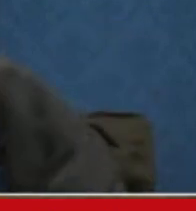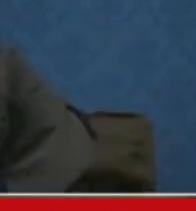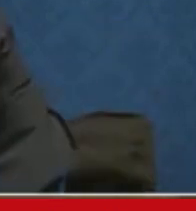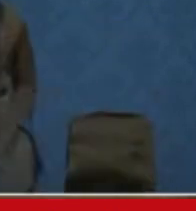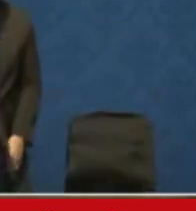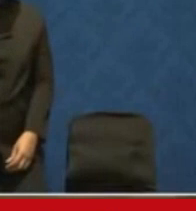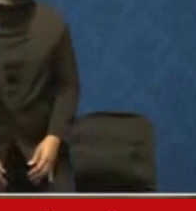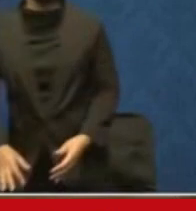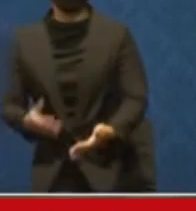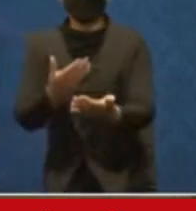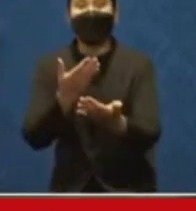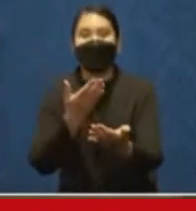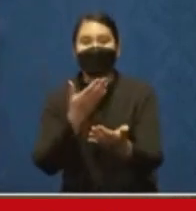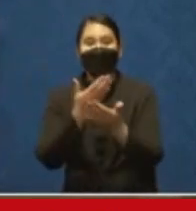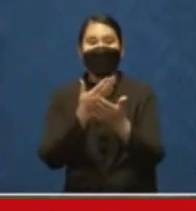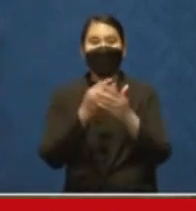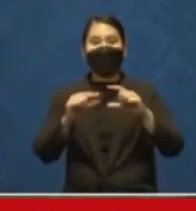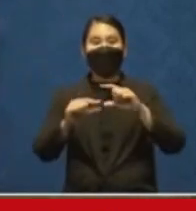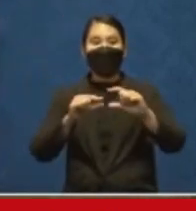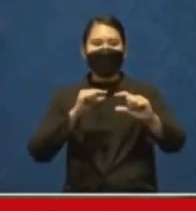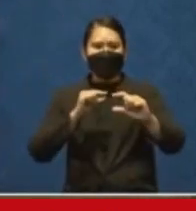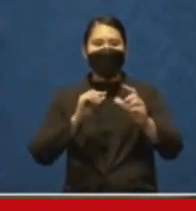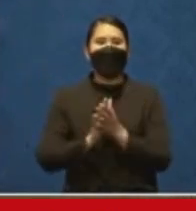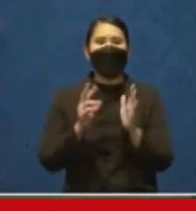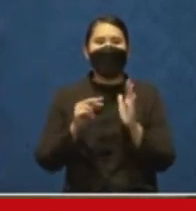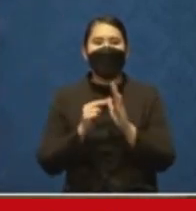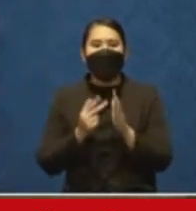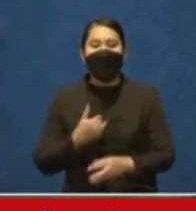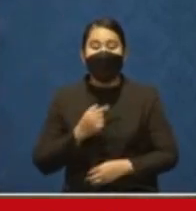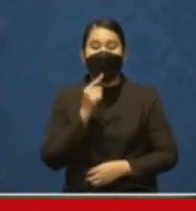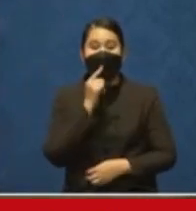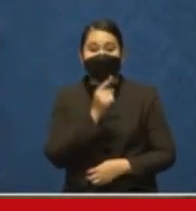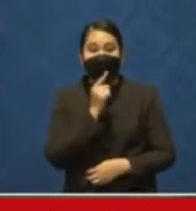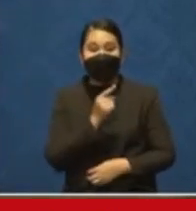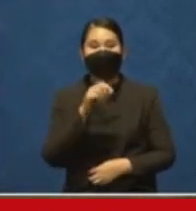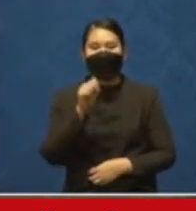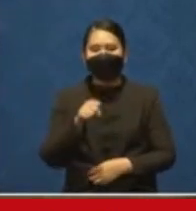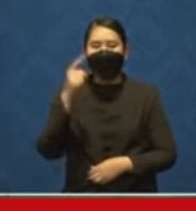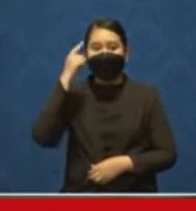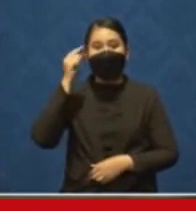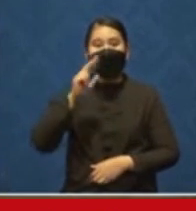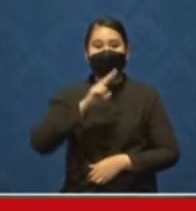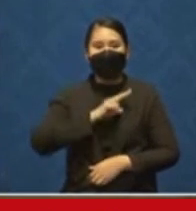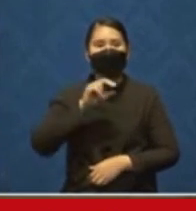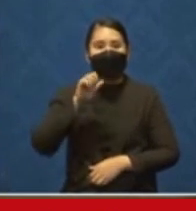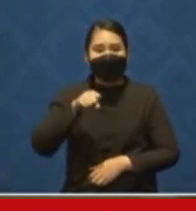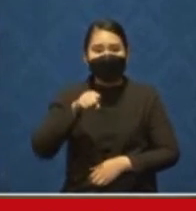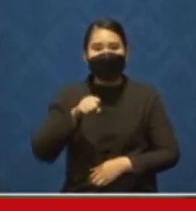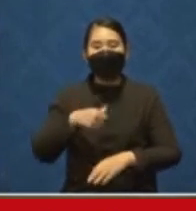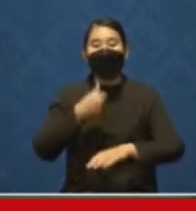ต้องนั้นก็แบ่งกันแต่ถ้าพูดอย่างนี้โอ๋สุทินพูดเป็นคงเป็นKwai